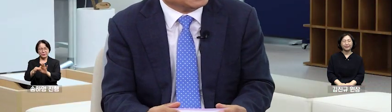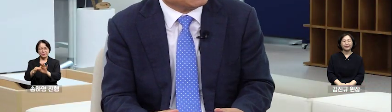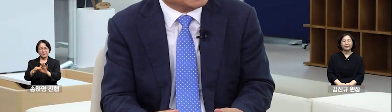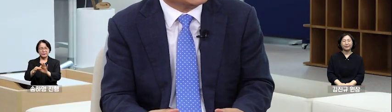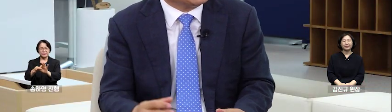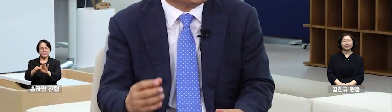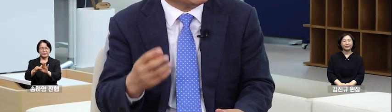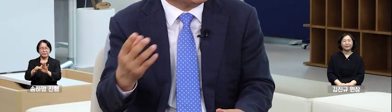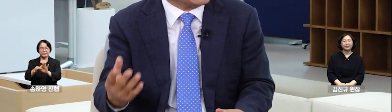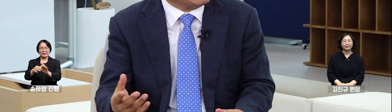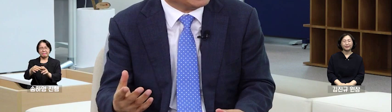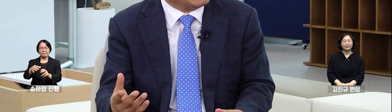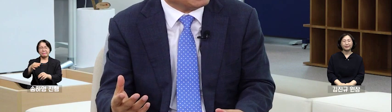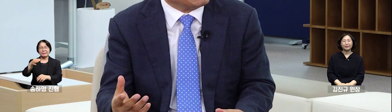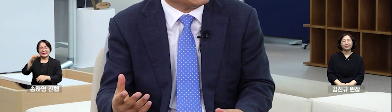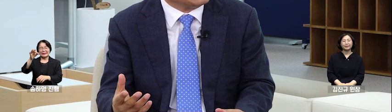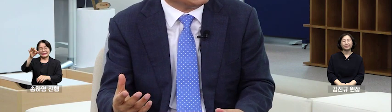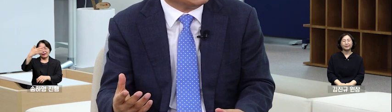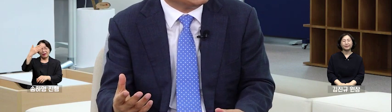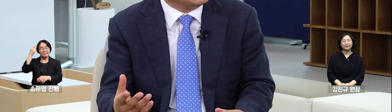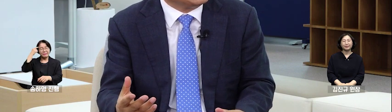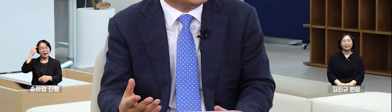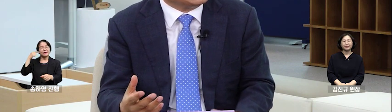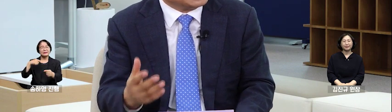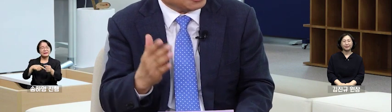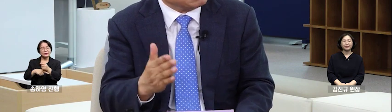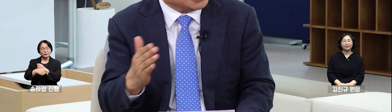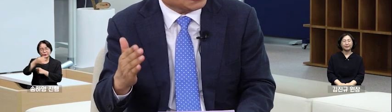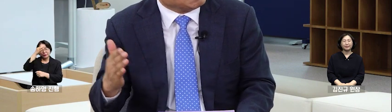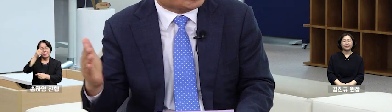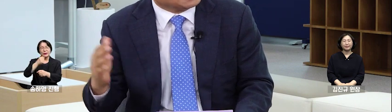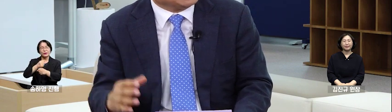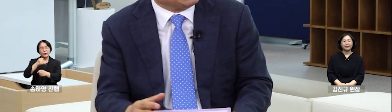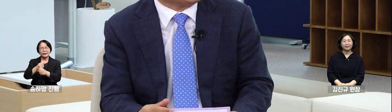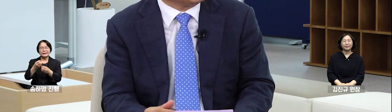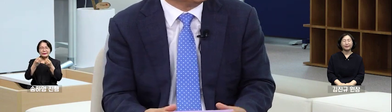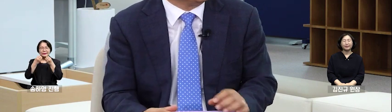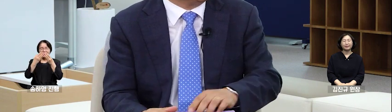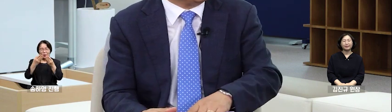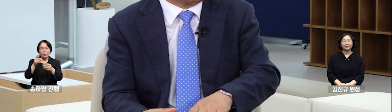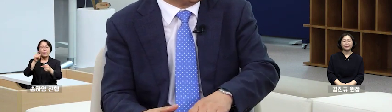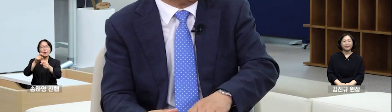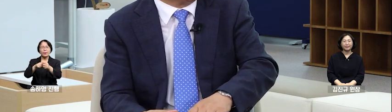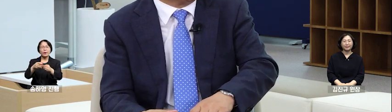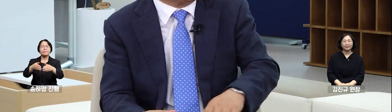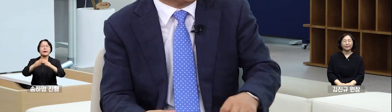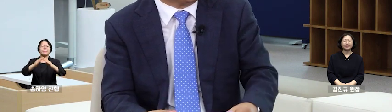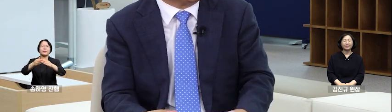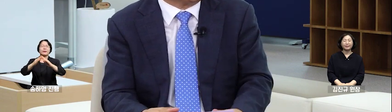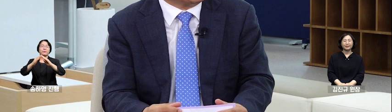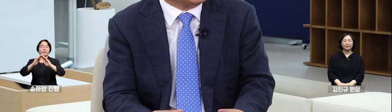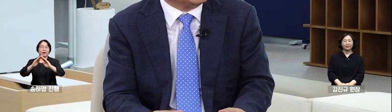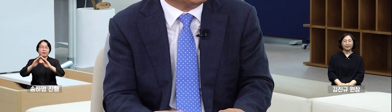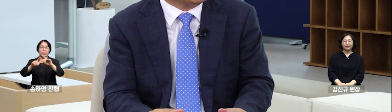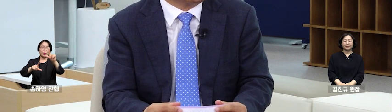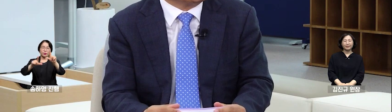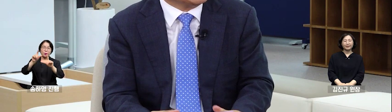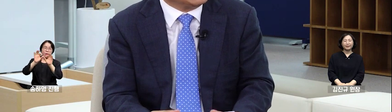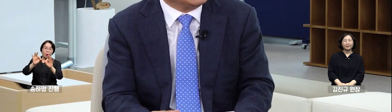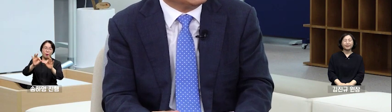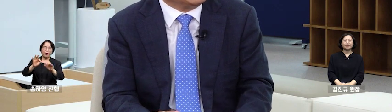과학 산업 기술을 개발해 내고 또 새로운 이정 크를 해석 세워 가시는 걸 보니까 정말